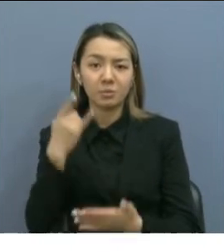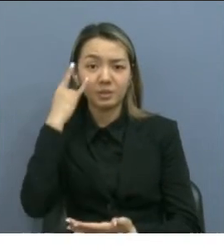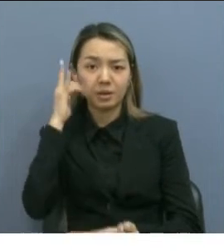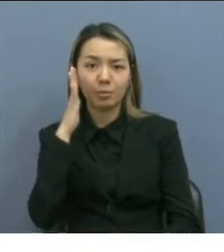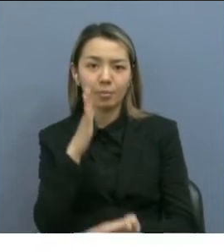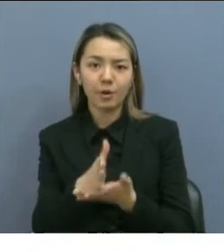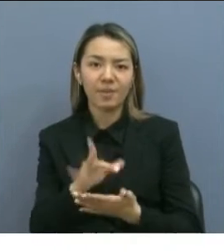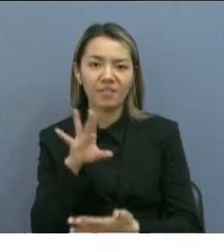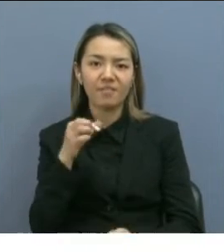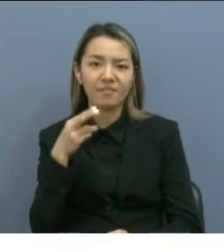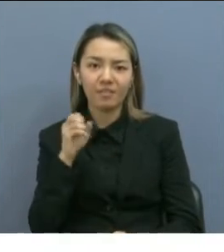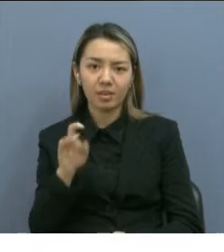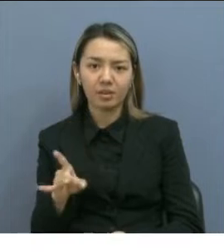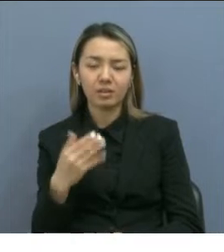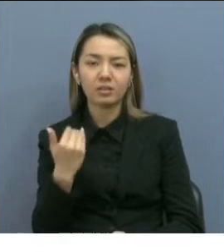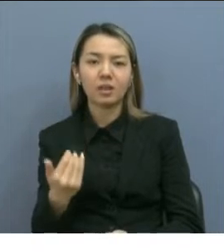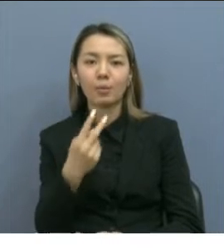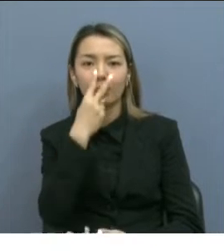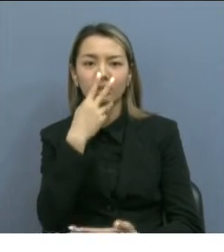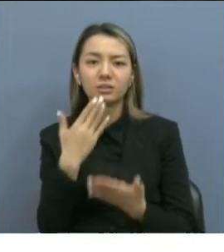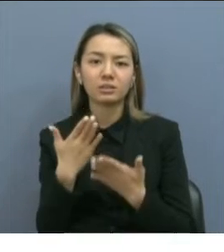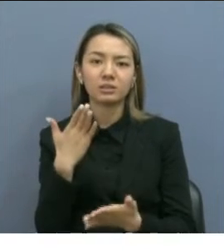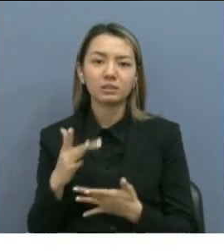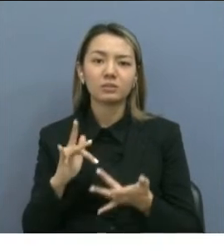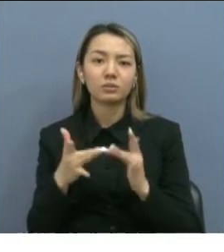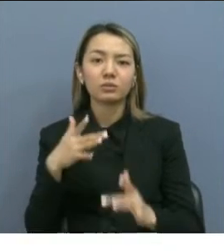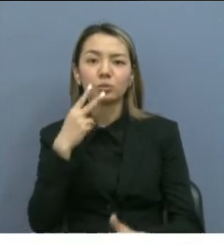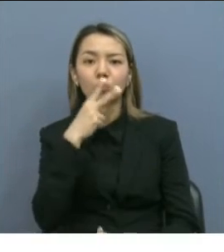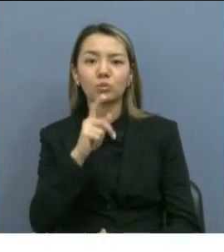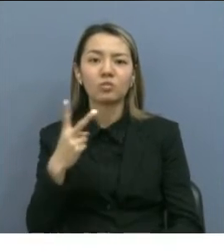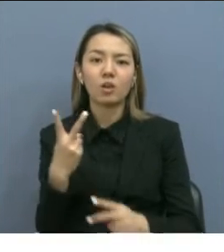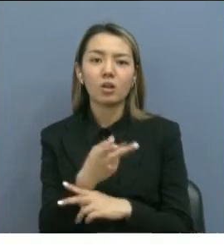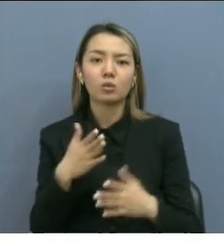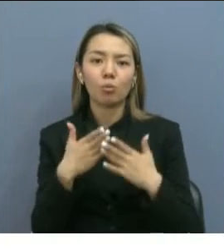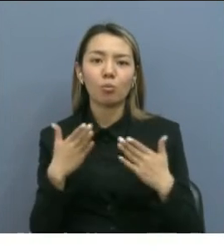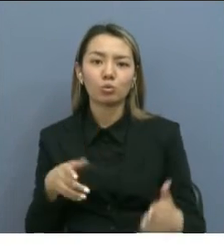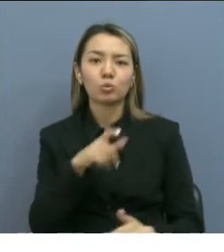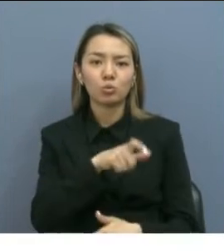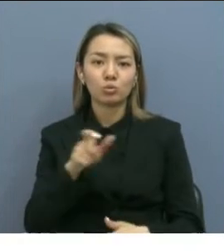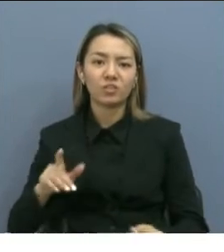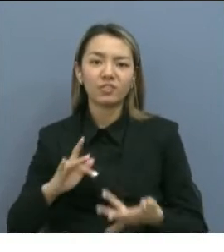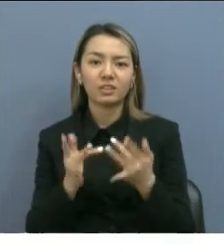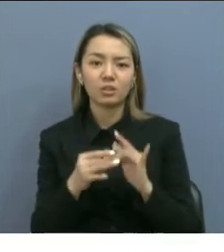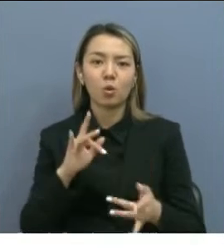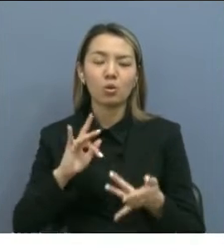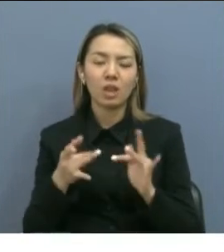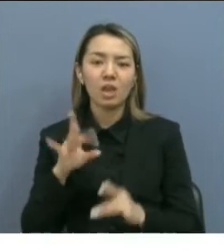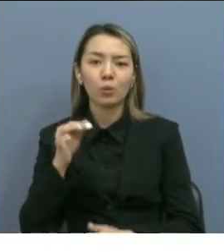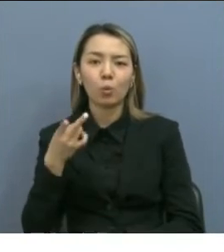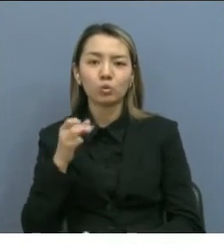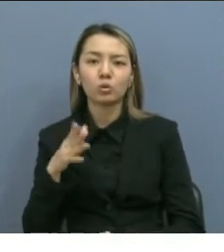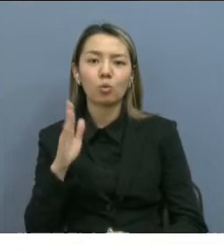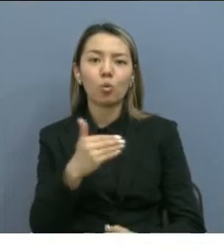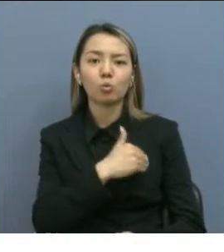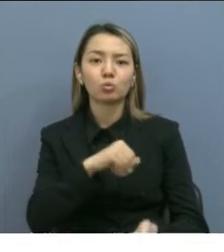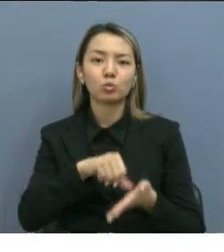тікелей эфир арқылы статистиканы қарайтын болсақ, сайтқа кірушілер саны 2 есеге артқан. Әлеуметтік желідегі онлайн экскурсияларға